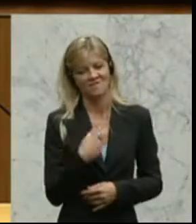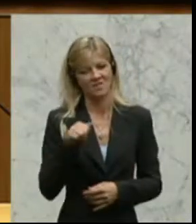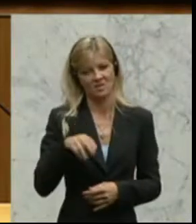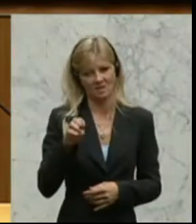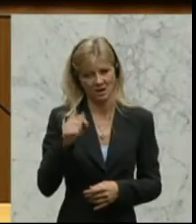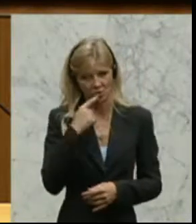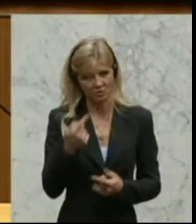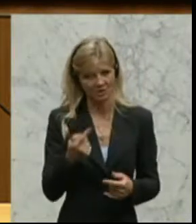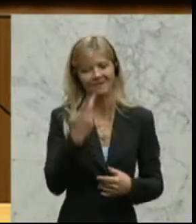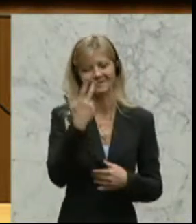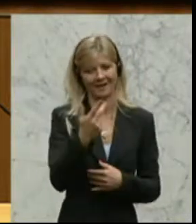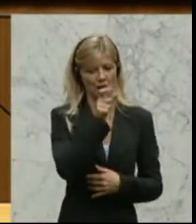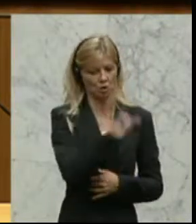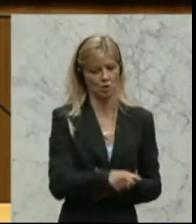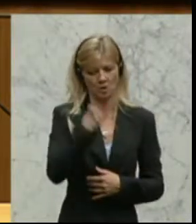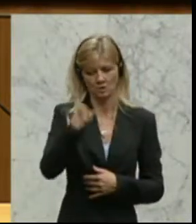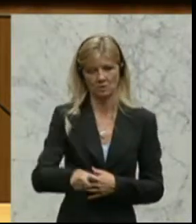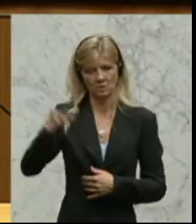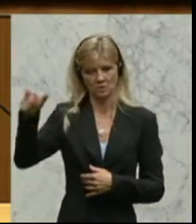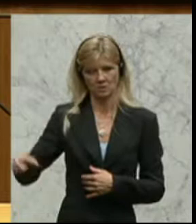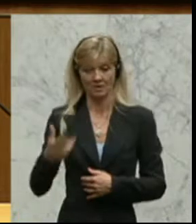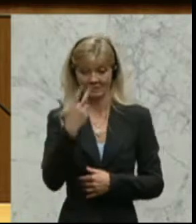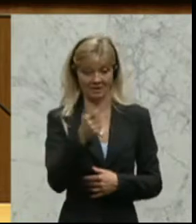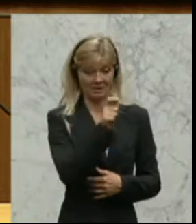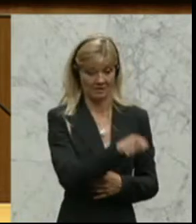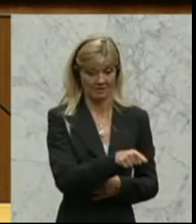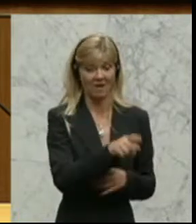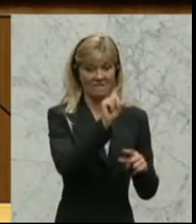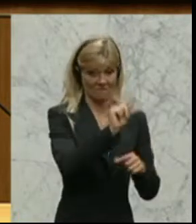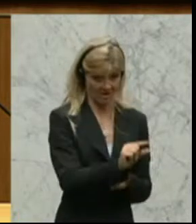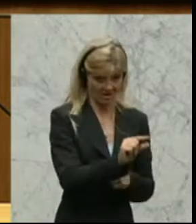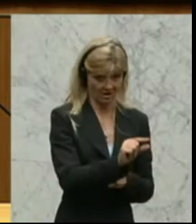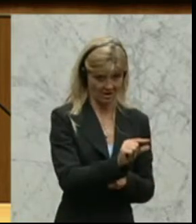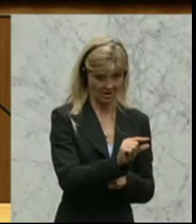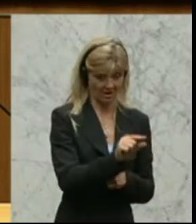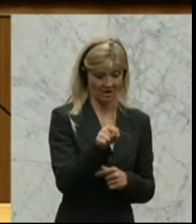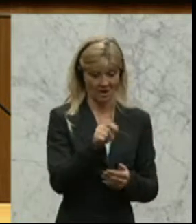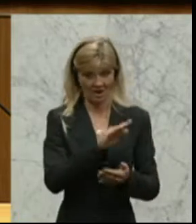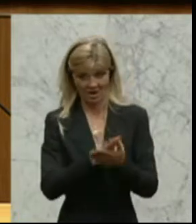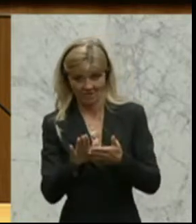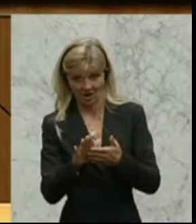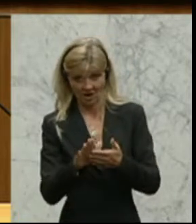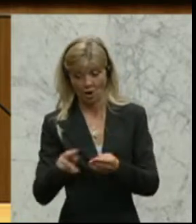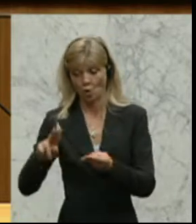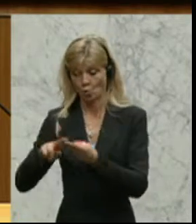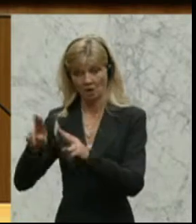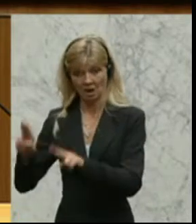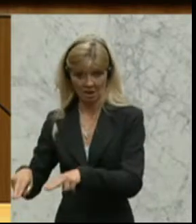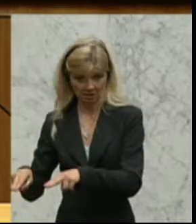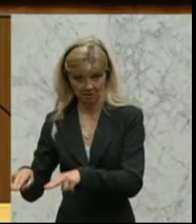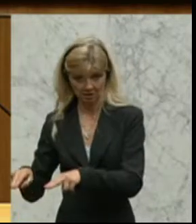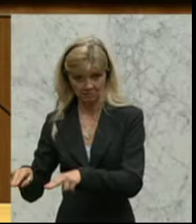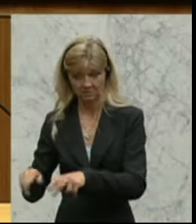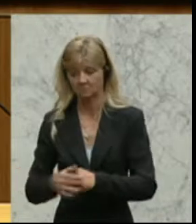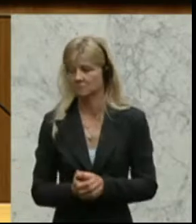drehen. Diese drei Säulen sind weniger, einfacher und gerechter. Warum es